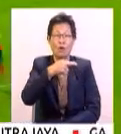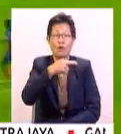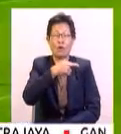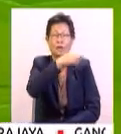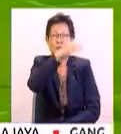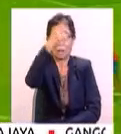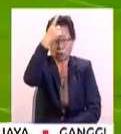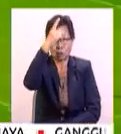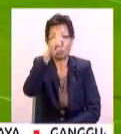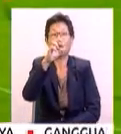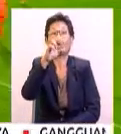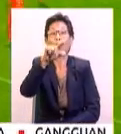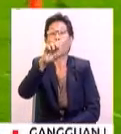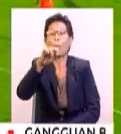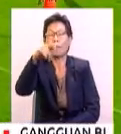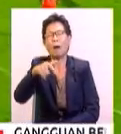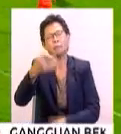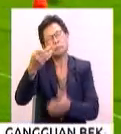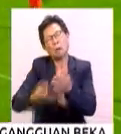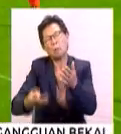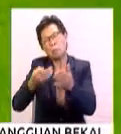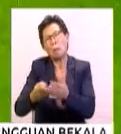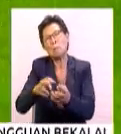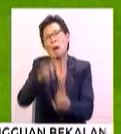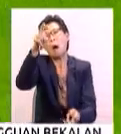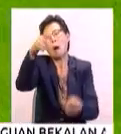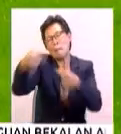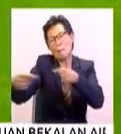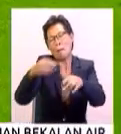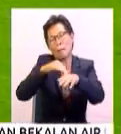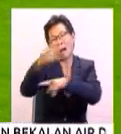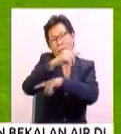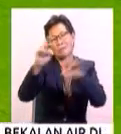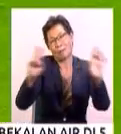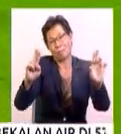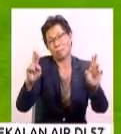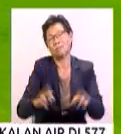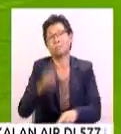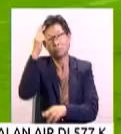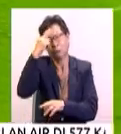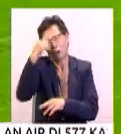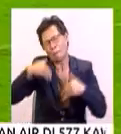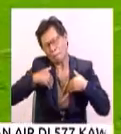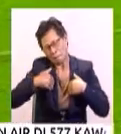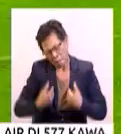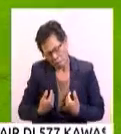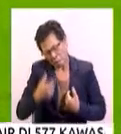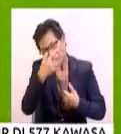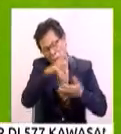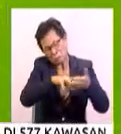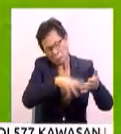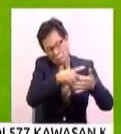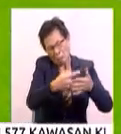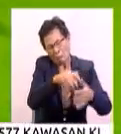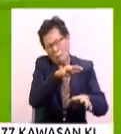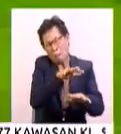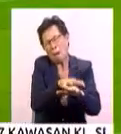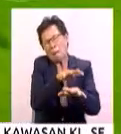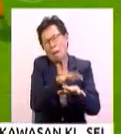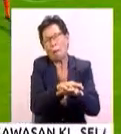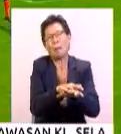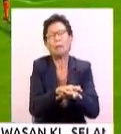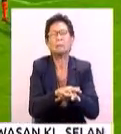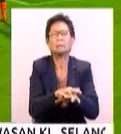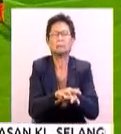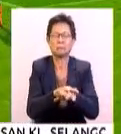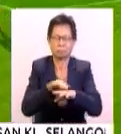dengan anak buahnya walaupun gagal mengulangi kejutan perlawanan Rabu lalu. Faktor kepenatan akibat jadual perlawanan yang ketat turut